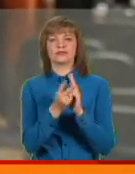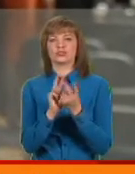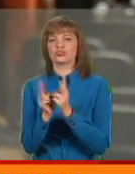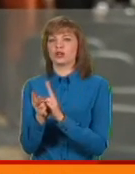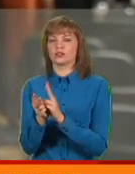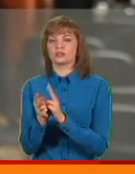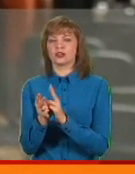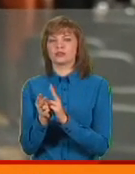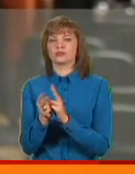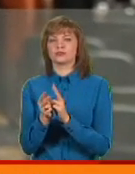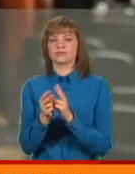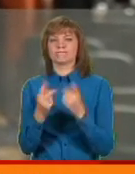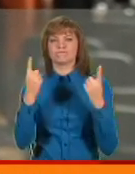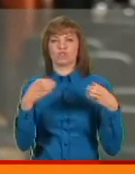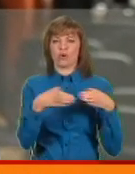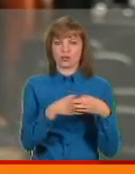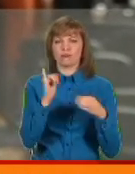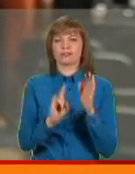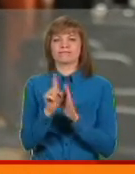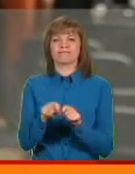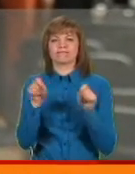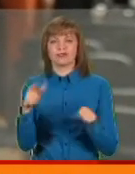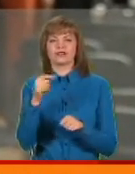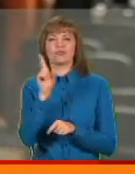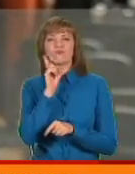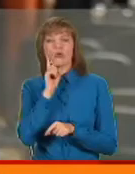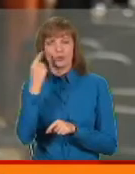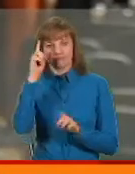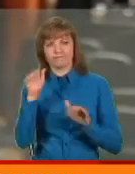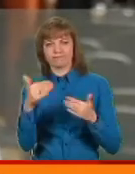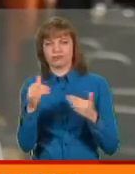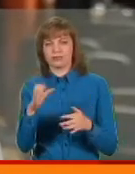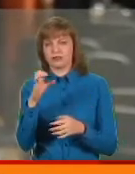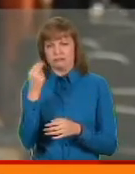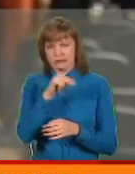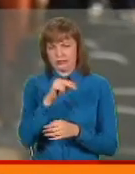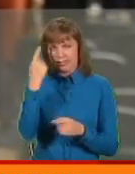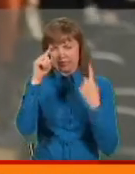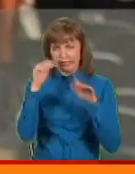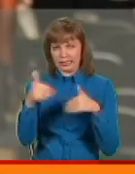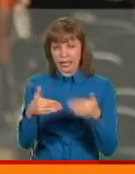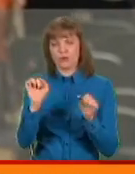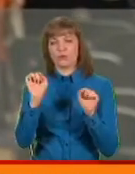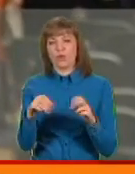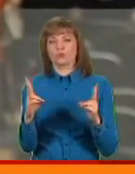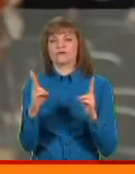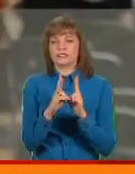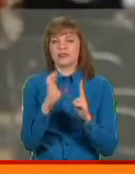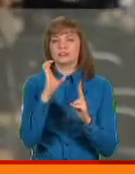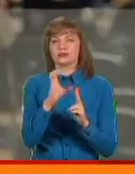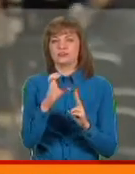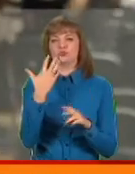зустрічаються корпорації і стартапи, де молоді інноватори з крутими ідеями можуть зустрітися вже